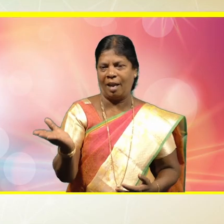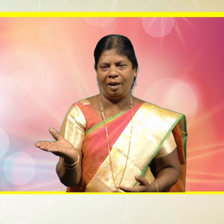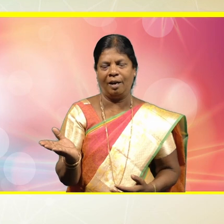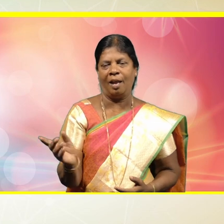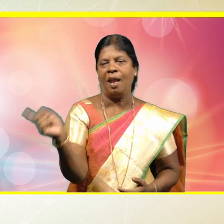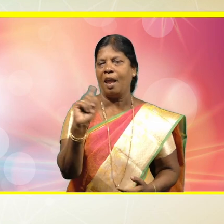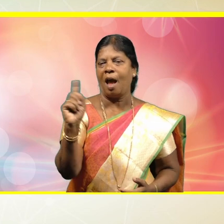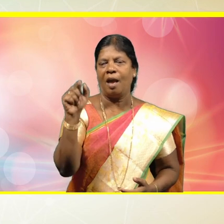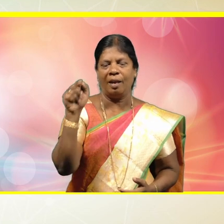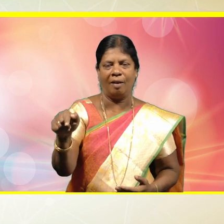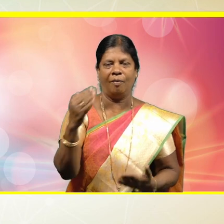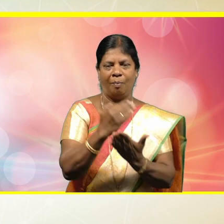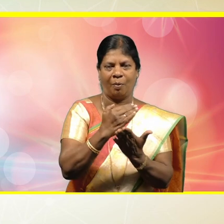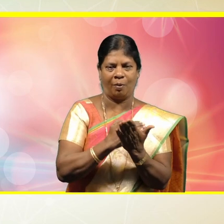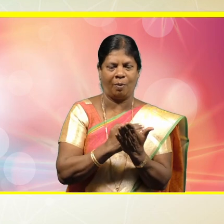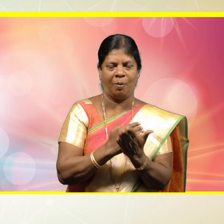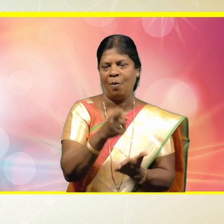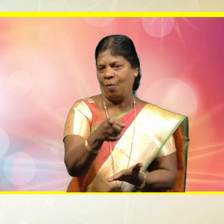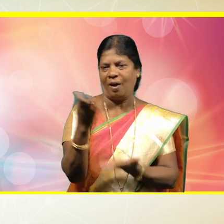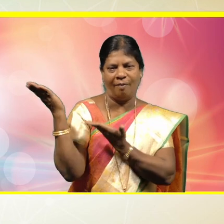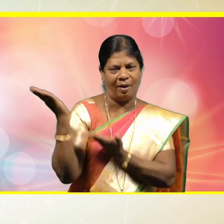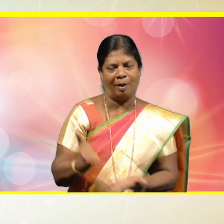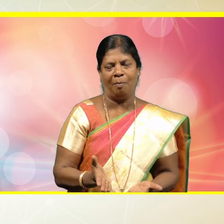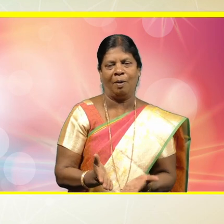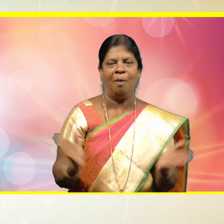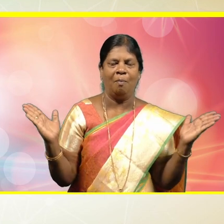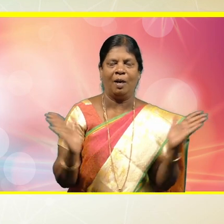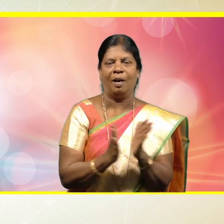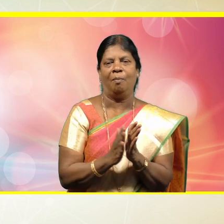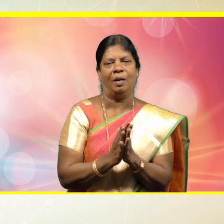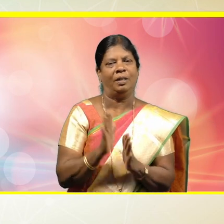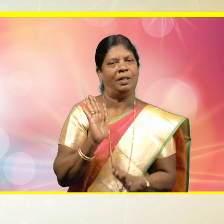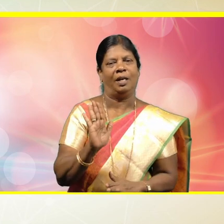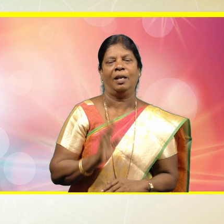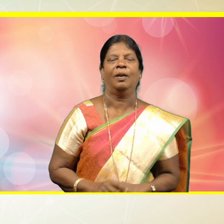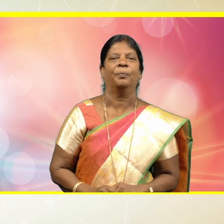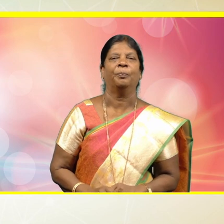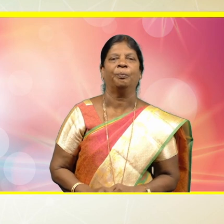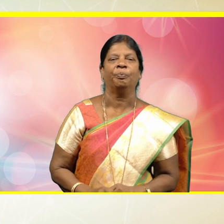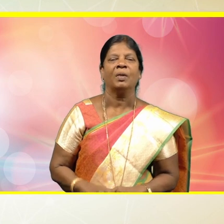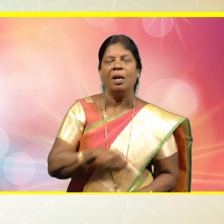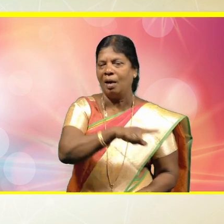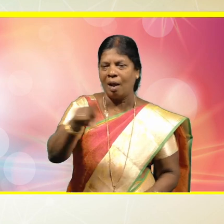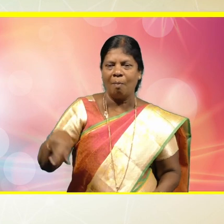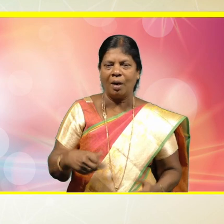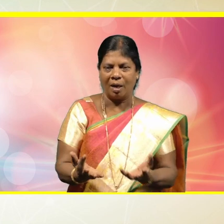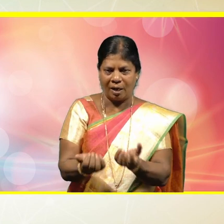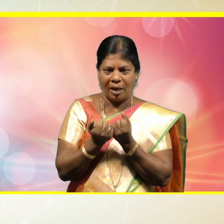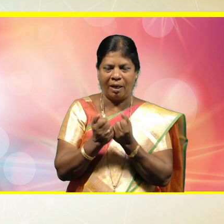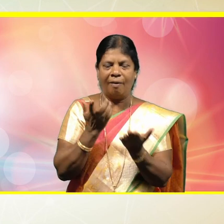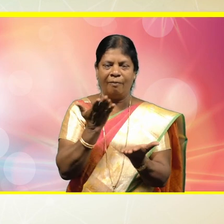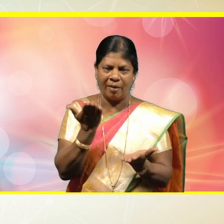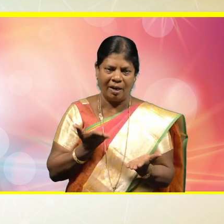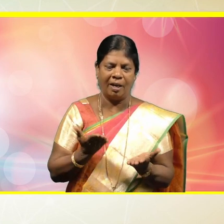அன்பார்ந்த நேயர்களே, யார் இவர் நிகழ்ச்சிக்கு உங்களை வரவேற்பதில் மிக்க மகிழ்ச்சி அடைகிறேன். நமக்கு